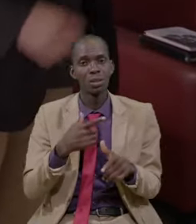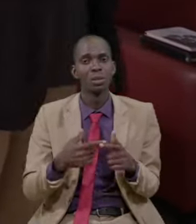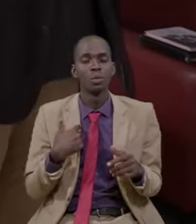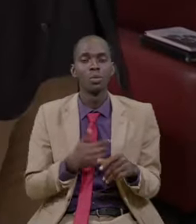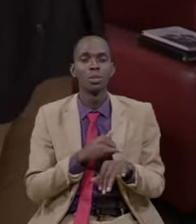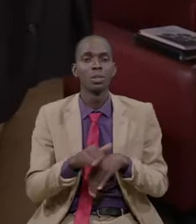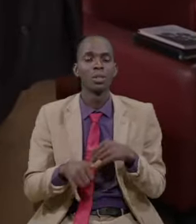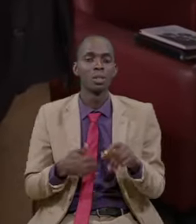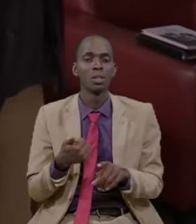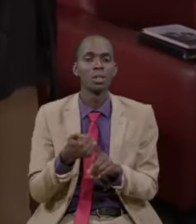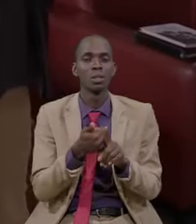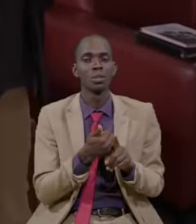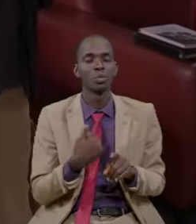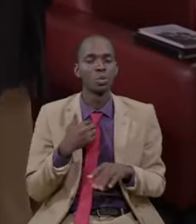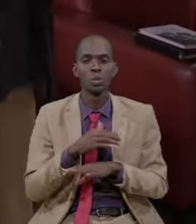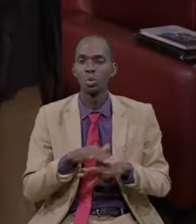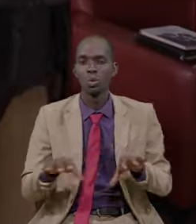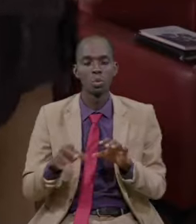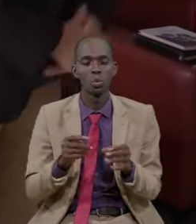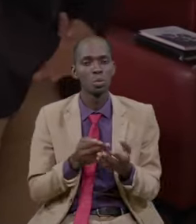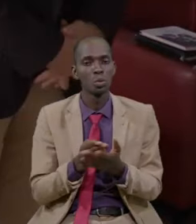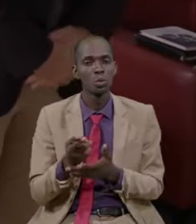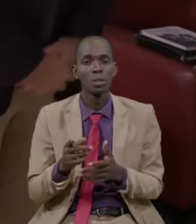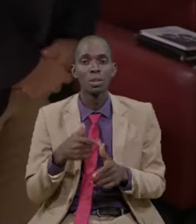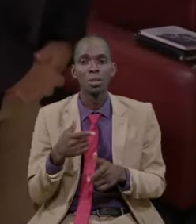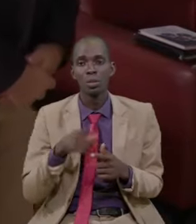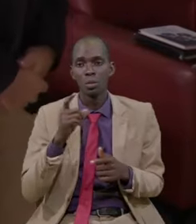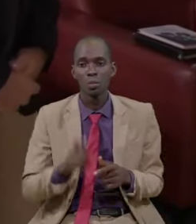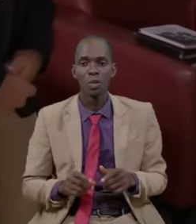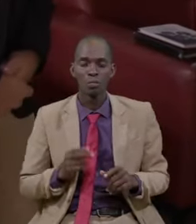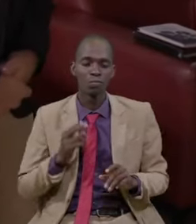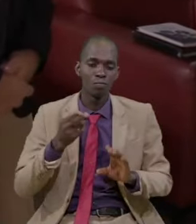pratiquons pas la vérité. Faites-les valoir.